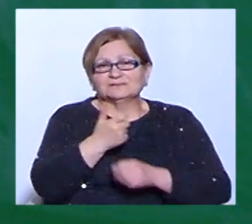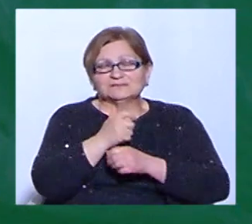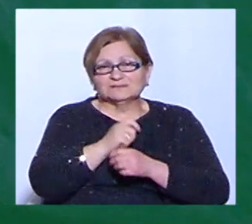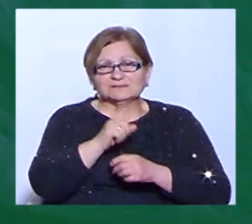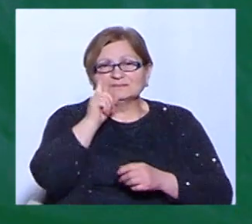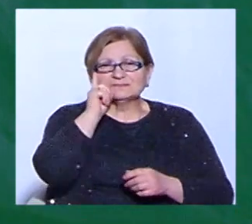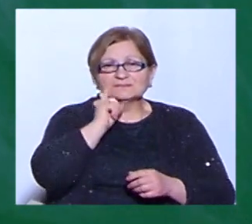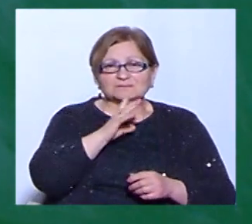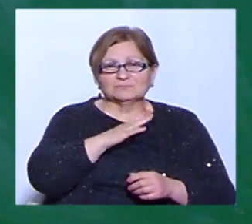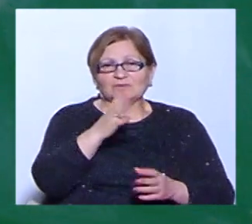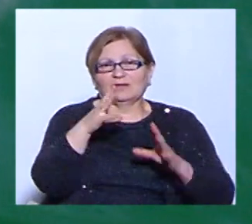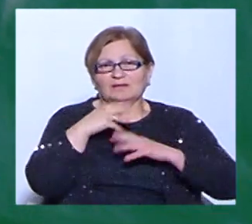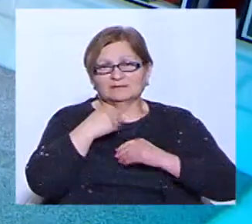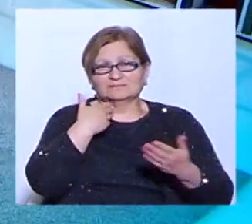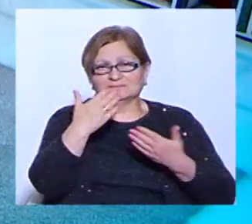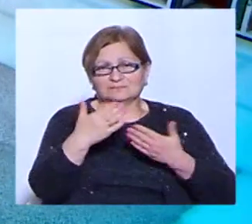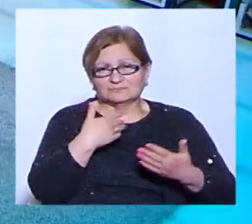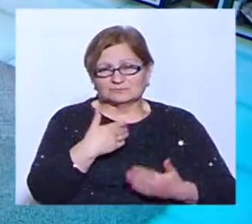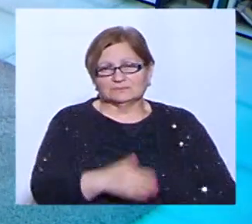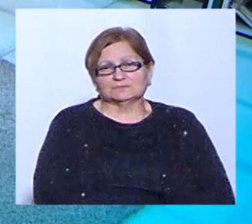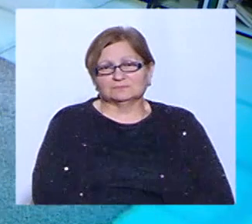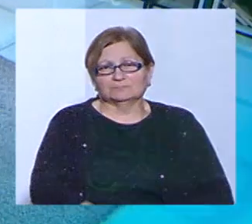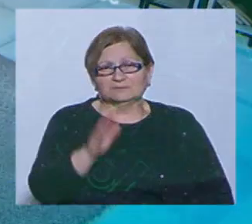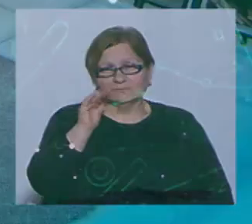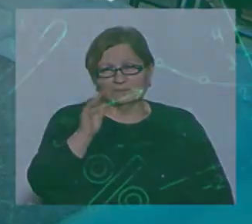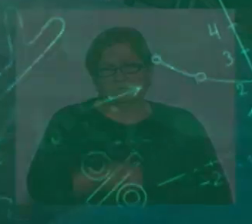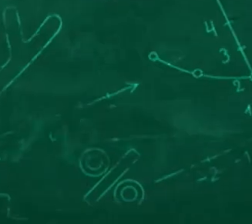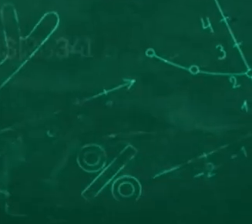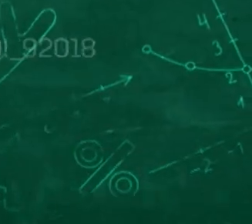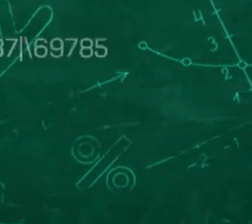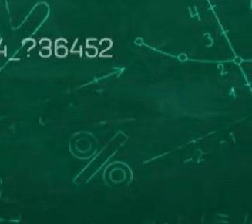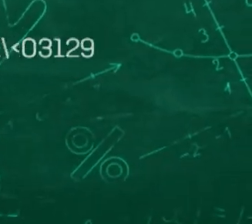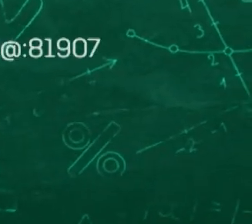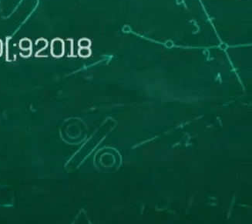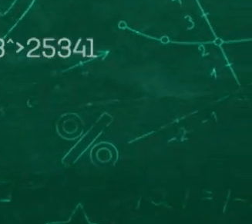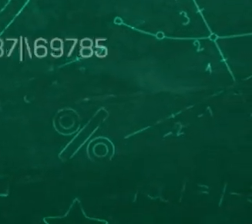იყო თქვენთან ერთად დროის გატარება. მომდევნო გაკვეთილამდე, დროებით.